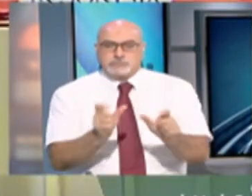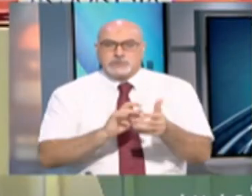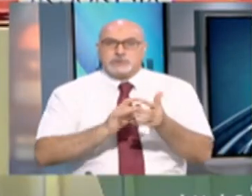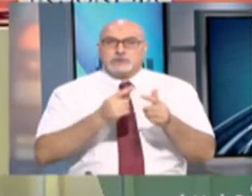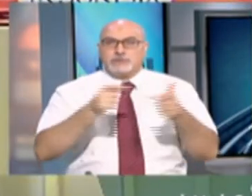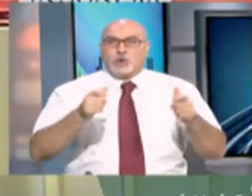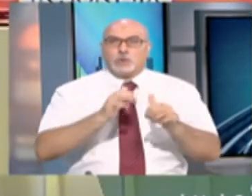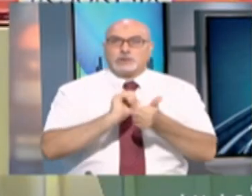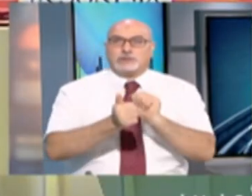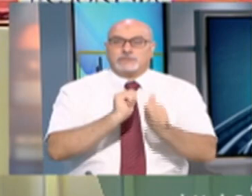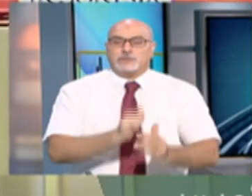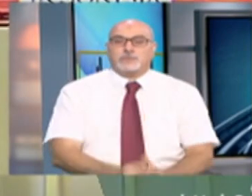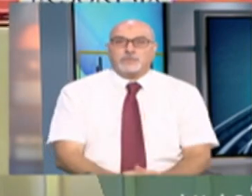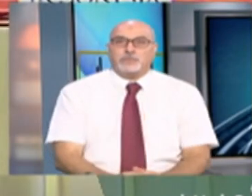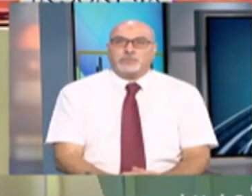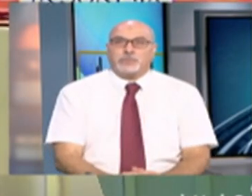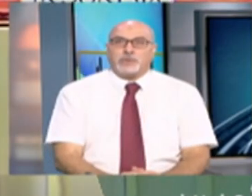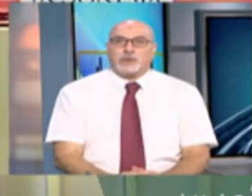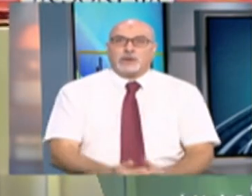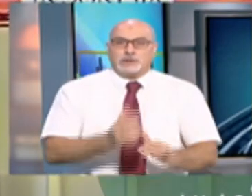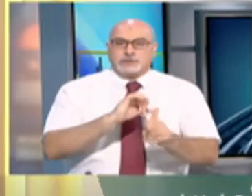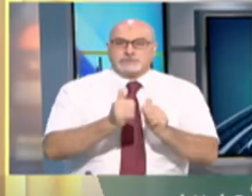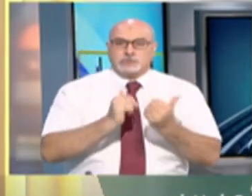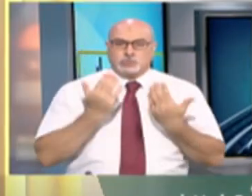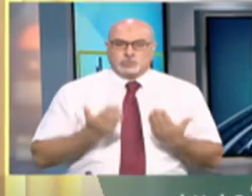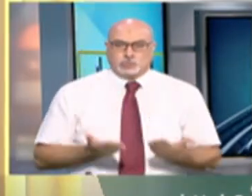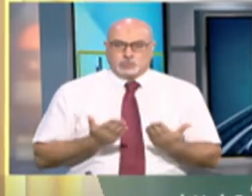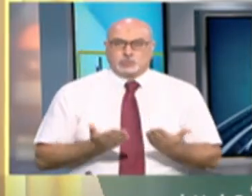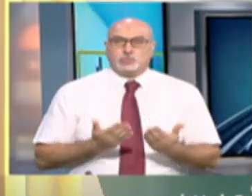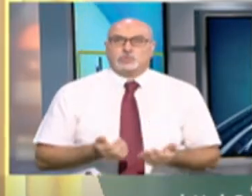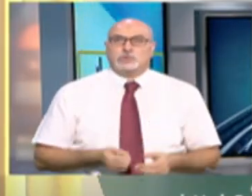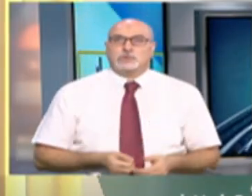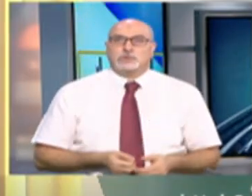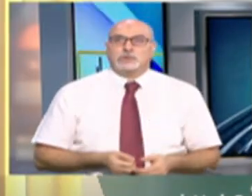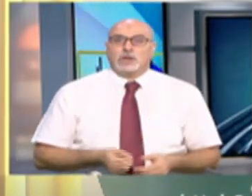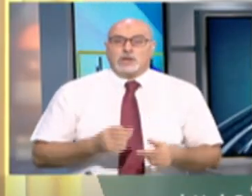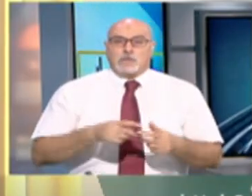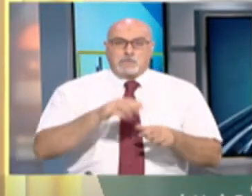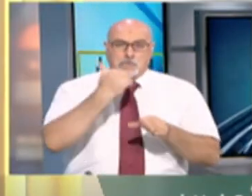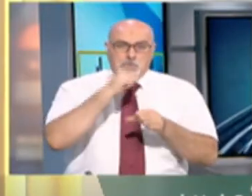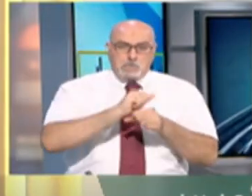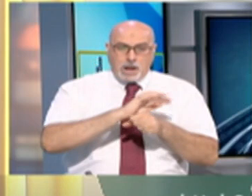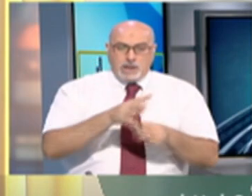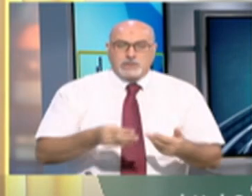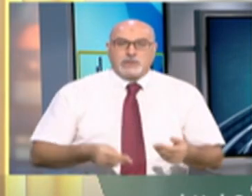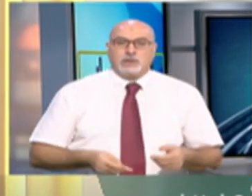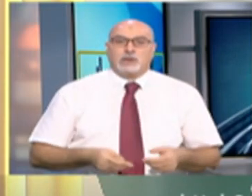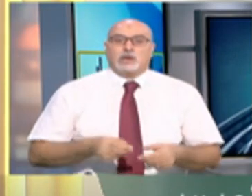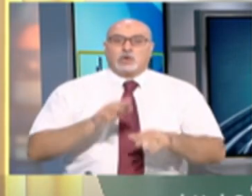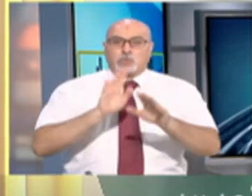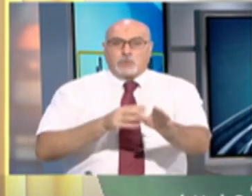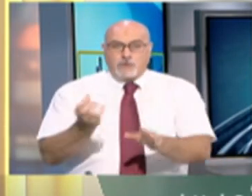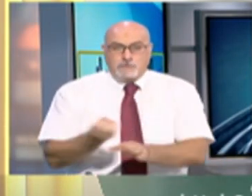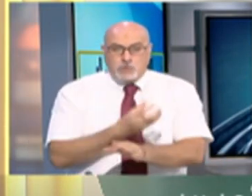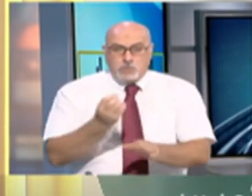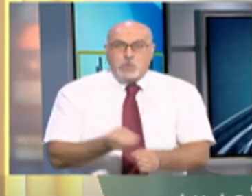التحديات. التحديات الراهنة من أوبئة وتقلبات مناخية